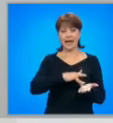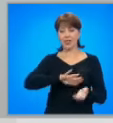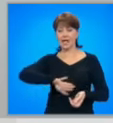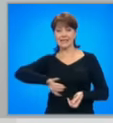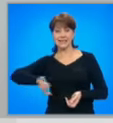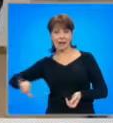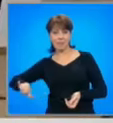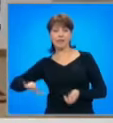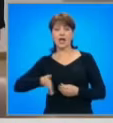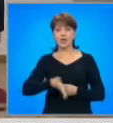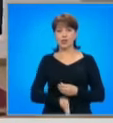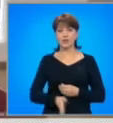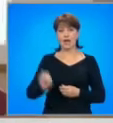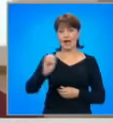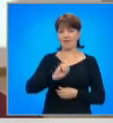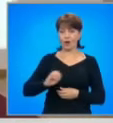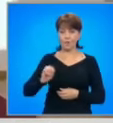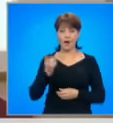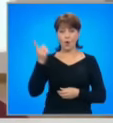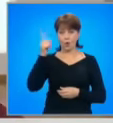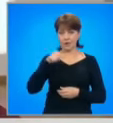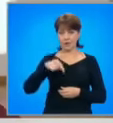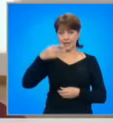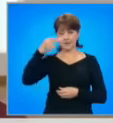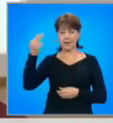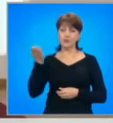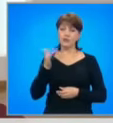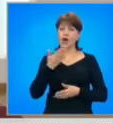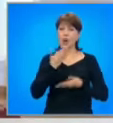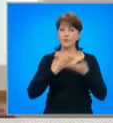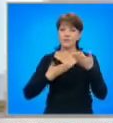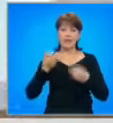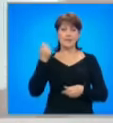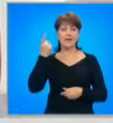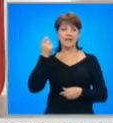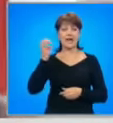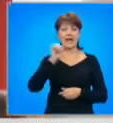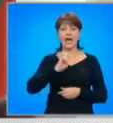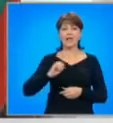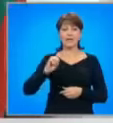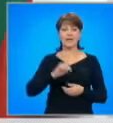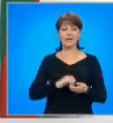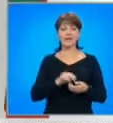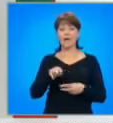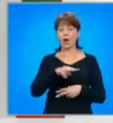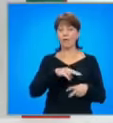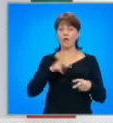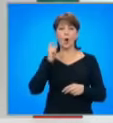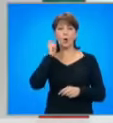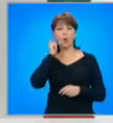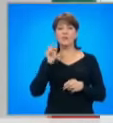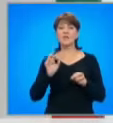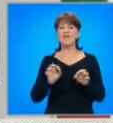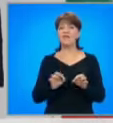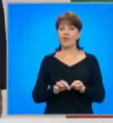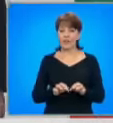и Южна Европа. Утре тази тема ще бъде обсъдена и с председателя на Европейската комисия Урсула фон дер Лайн. България е